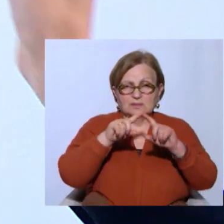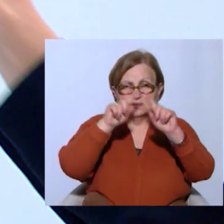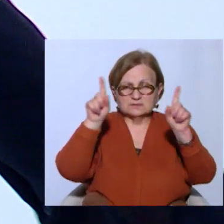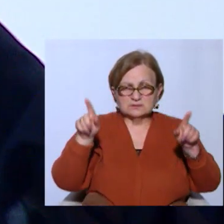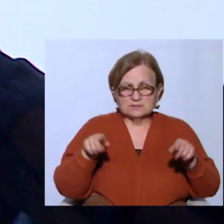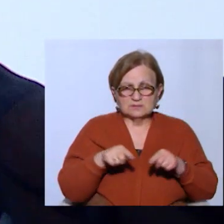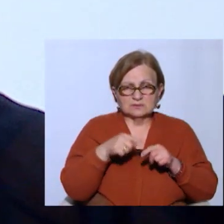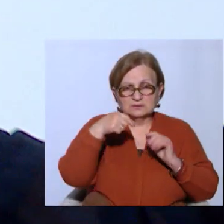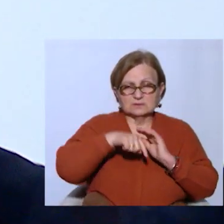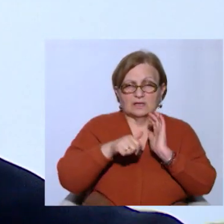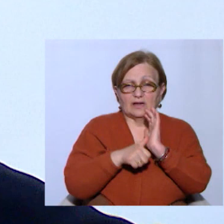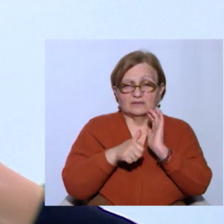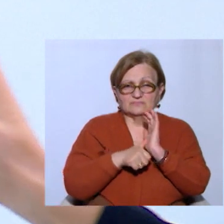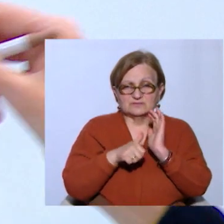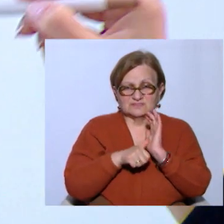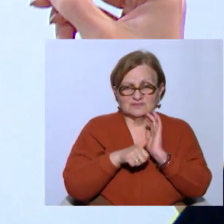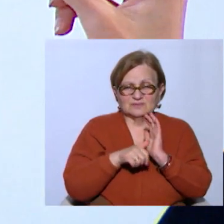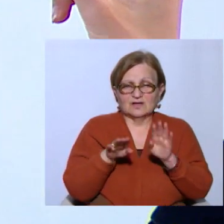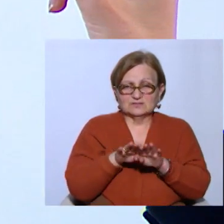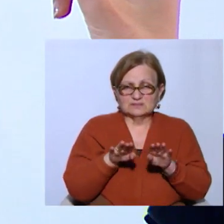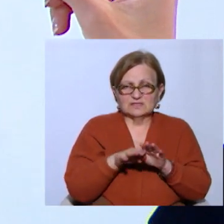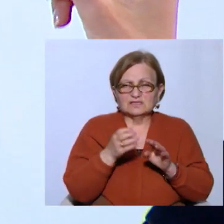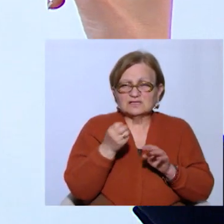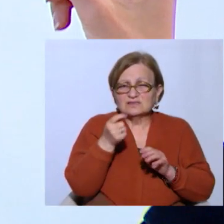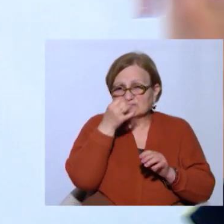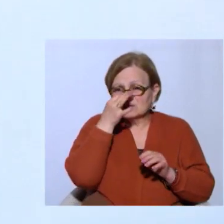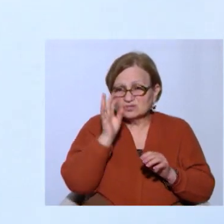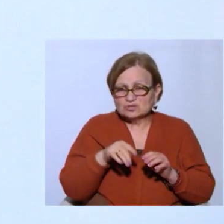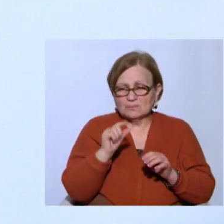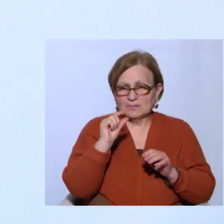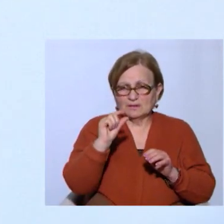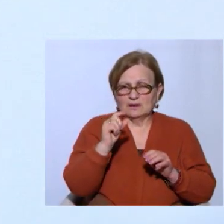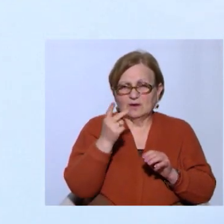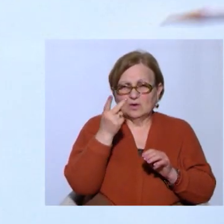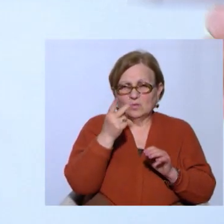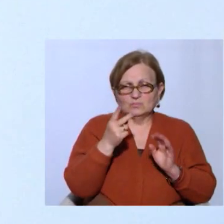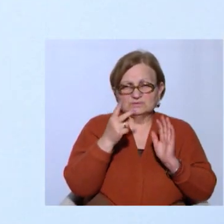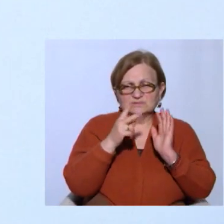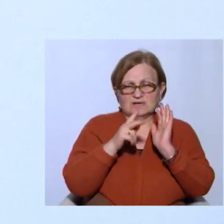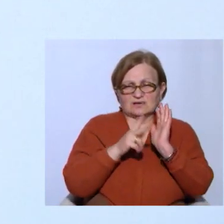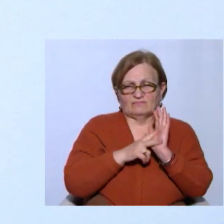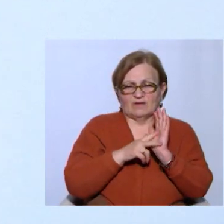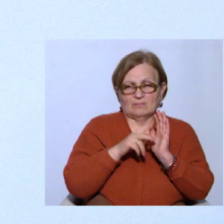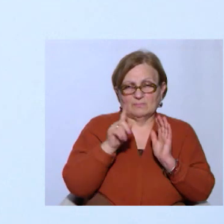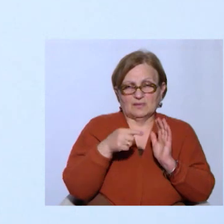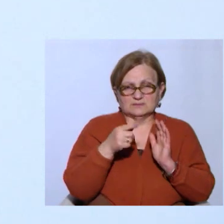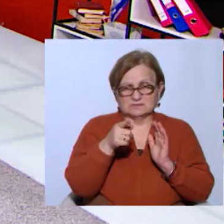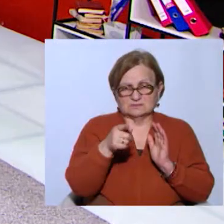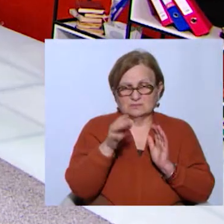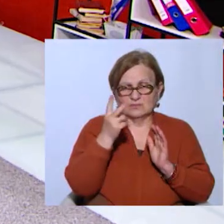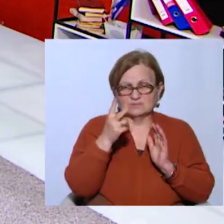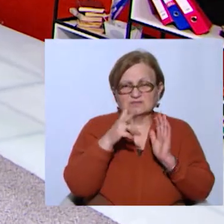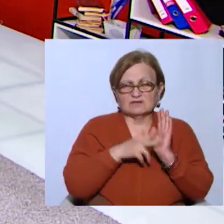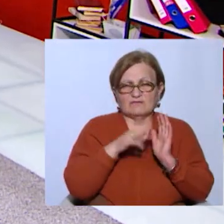იგი, 6 ცალი რადიუსის ტოლს კალს და კიდევ 2.28 მიასეც, ანუ რკალის